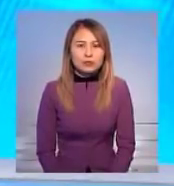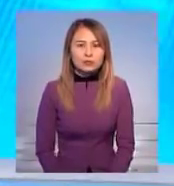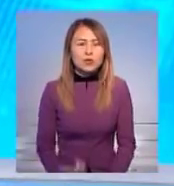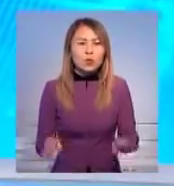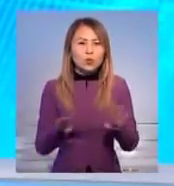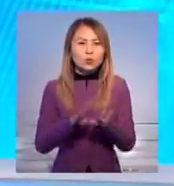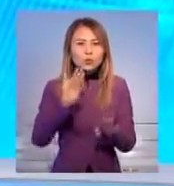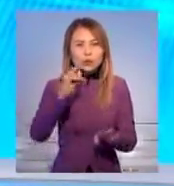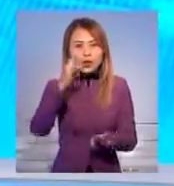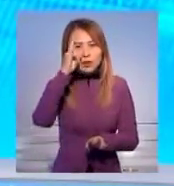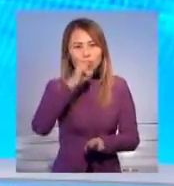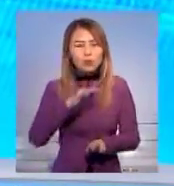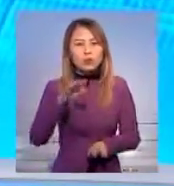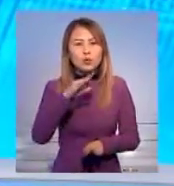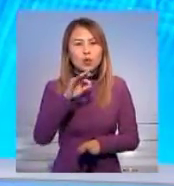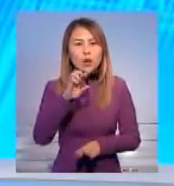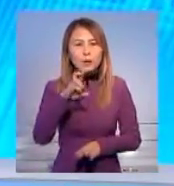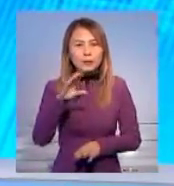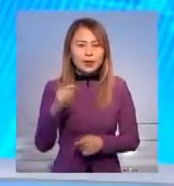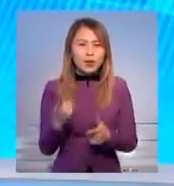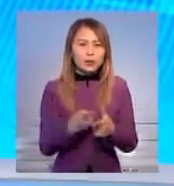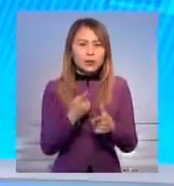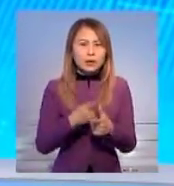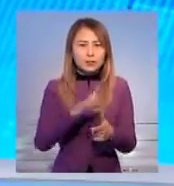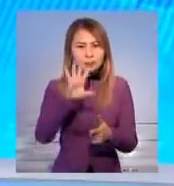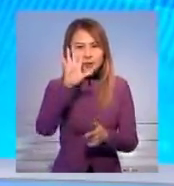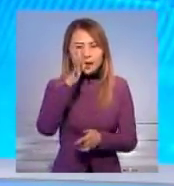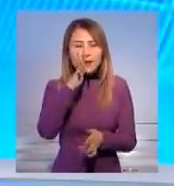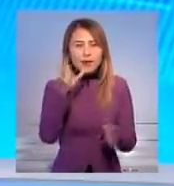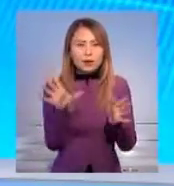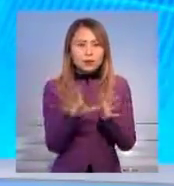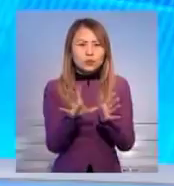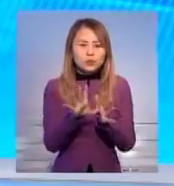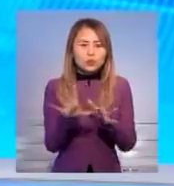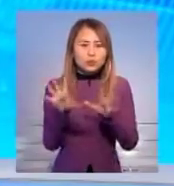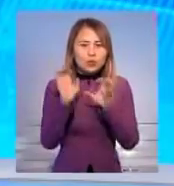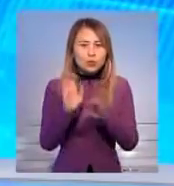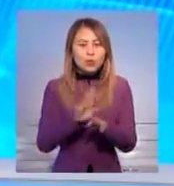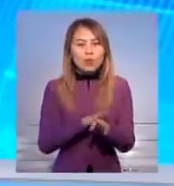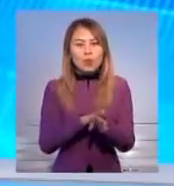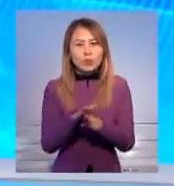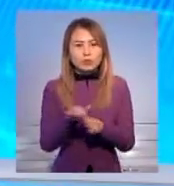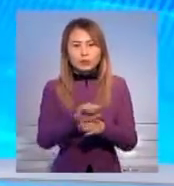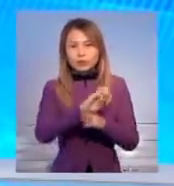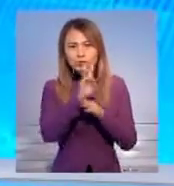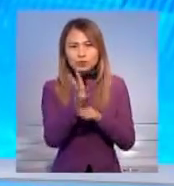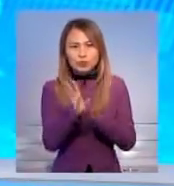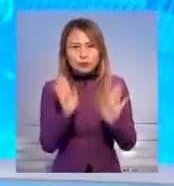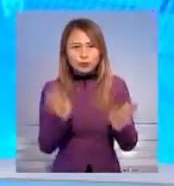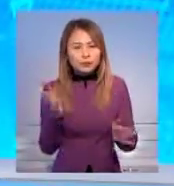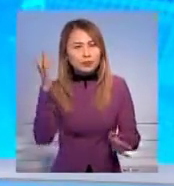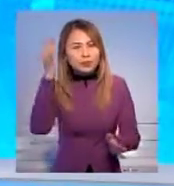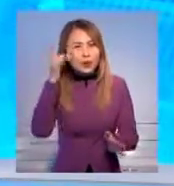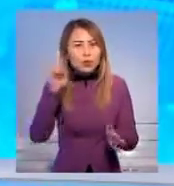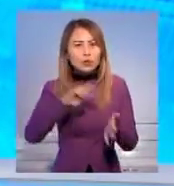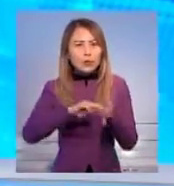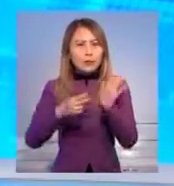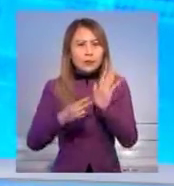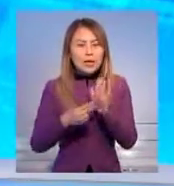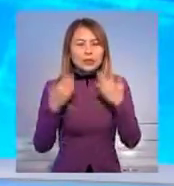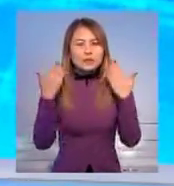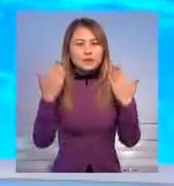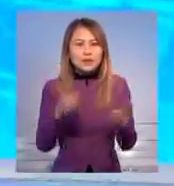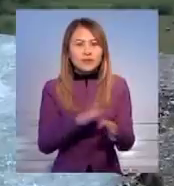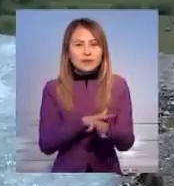Дәл осы оңтүстік Қазақстан облысының Төлеби ауданы алдағы 5 жылда электрқуатымен толық қамтылады. Қазір осы мақсатта 7 ауқымды жоба жүзеге асырылып